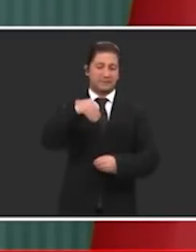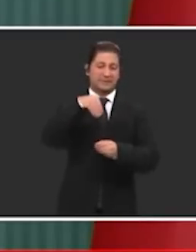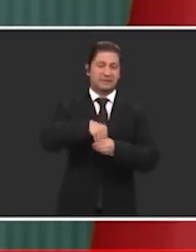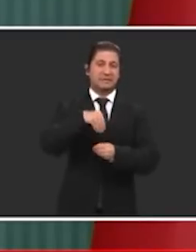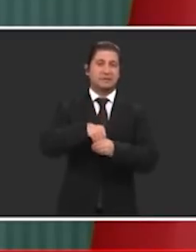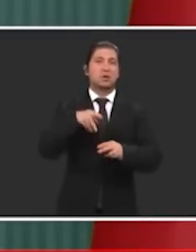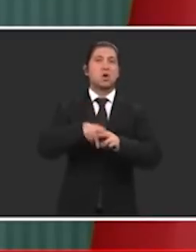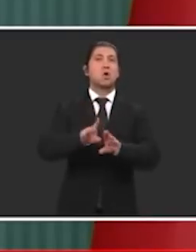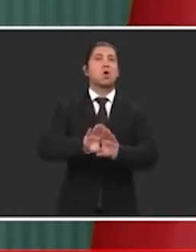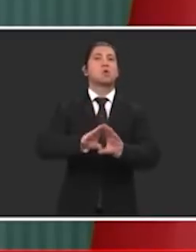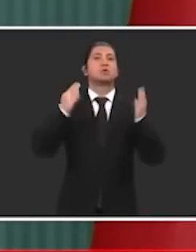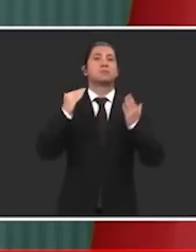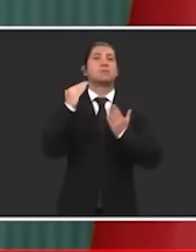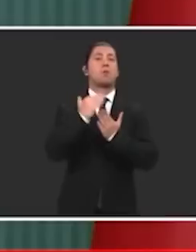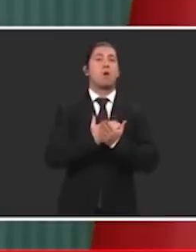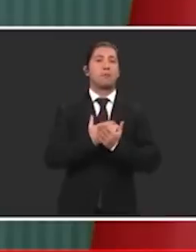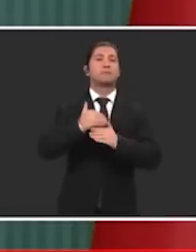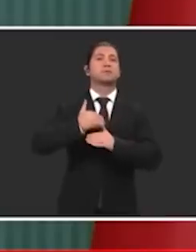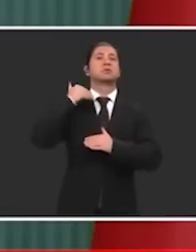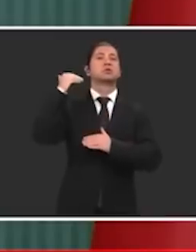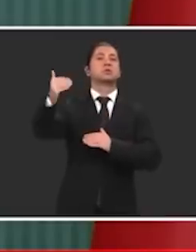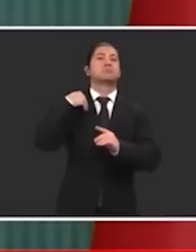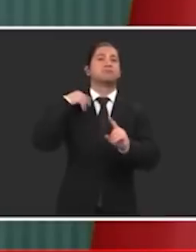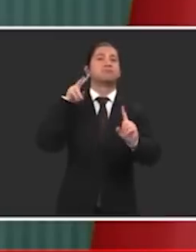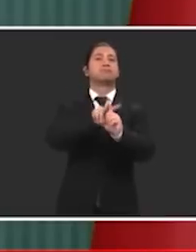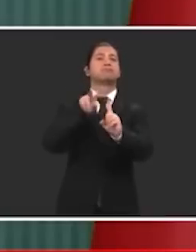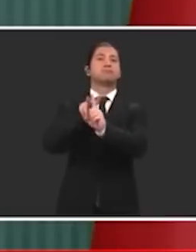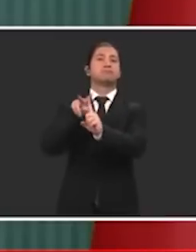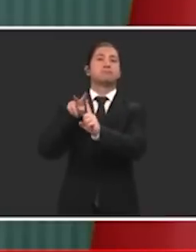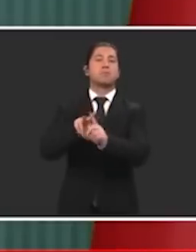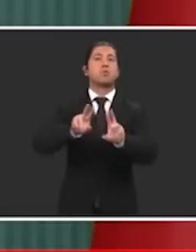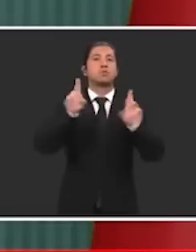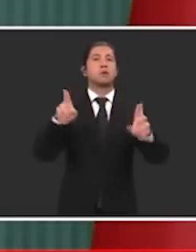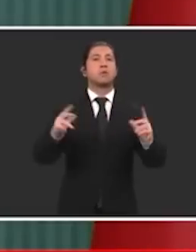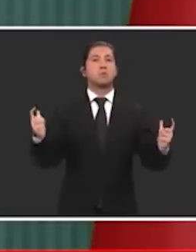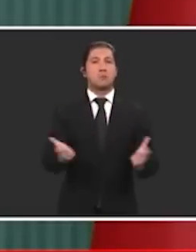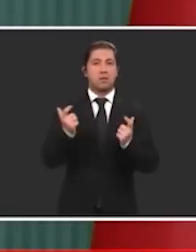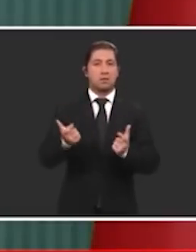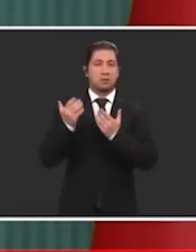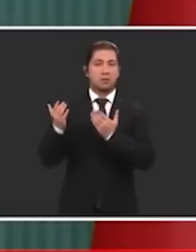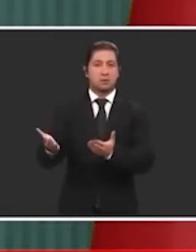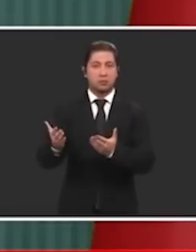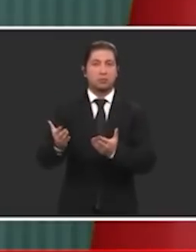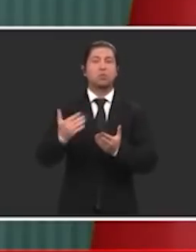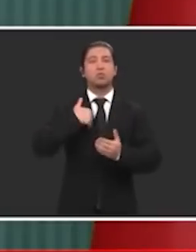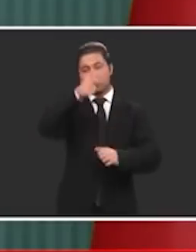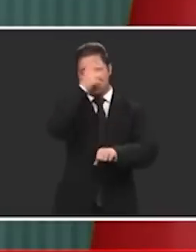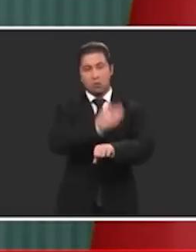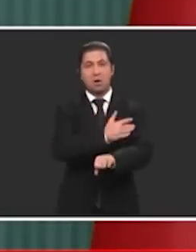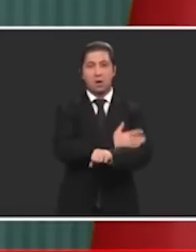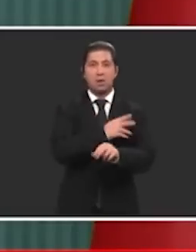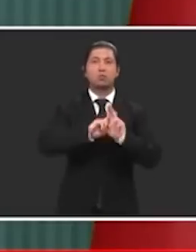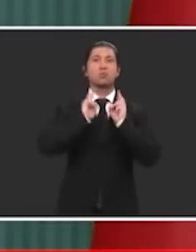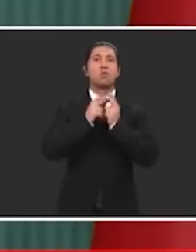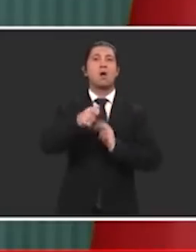açılış programlarıyla, dışarıda katıldığımız uluslararası toplantılarla ülkemizi dünyada hak ettiği